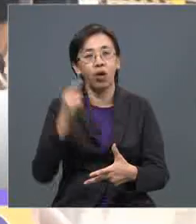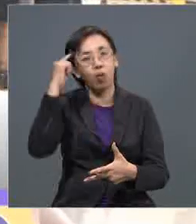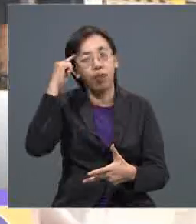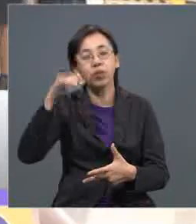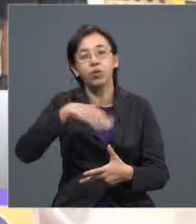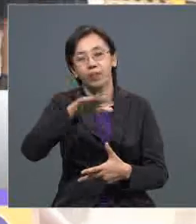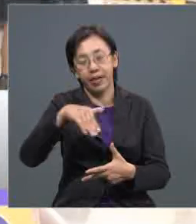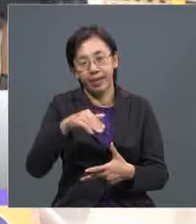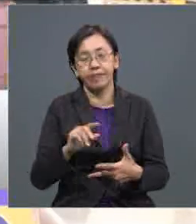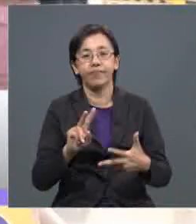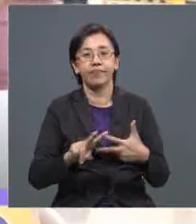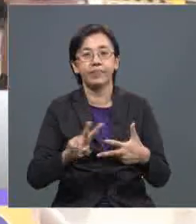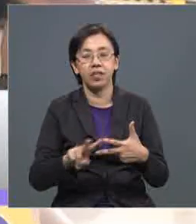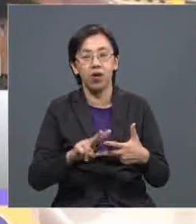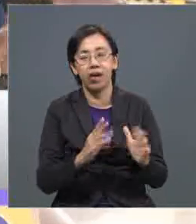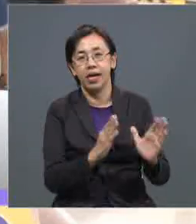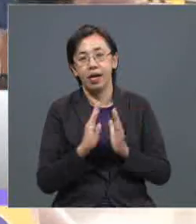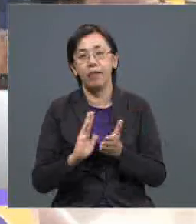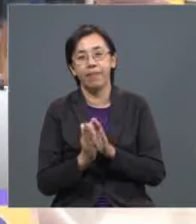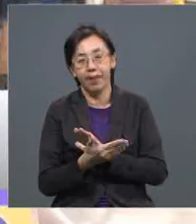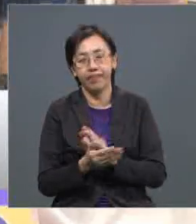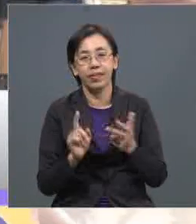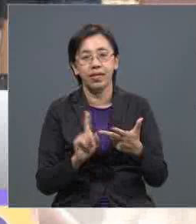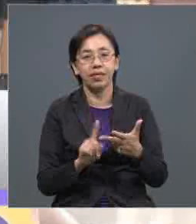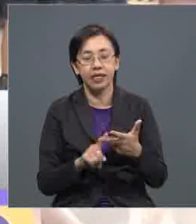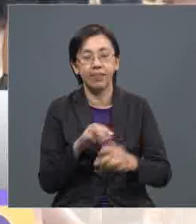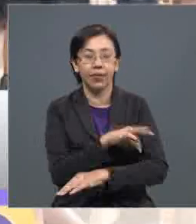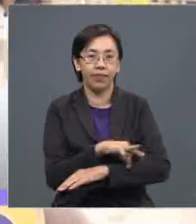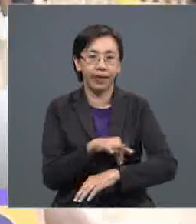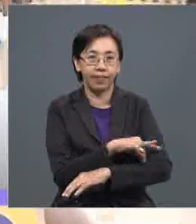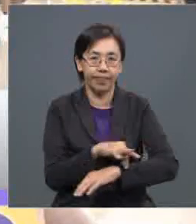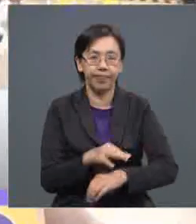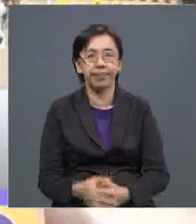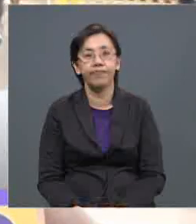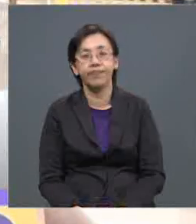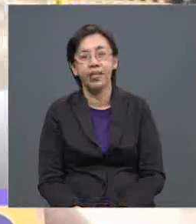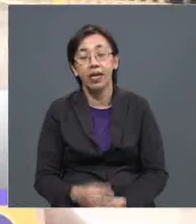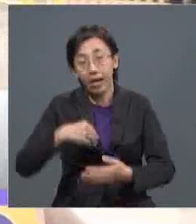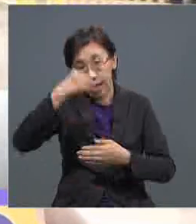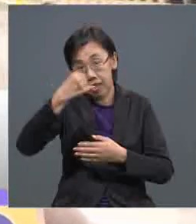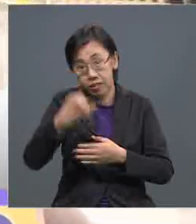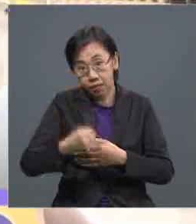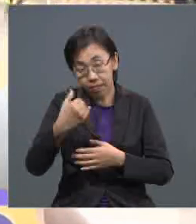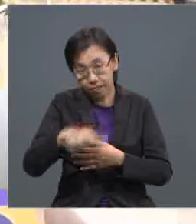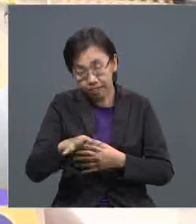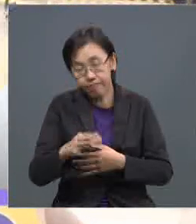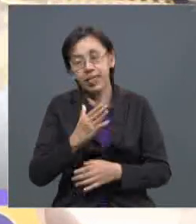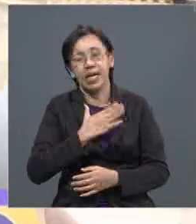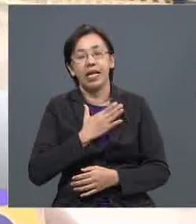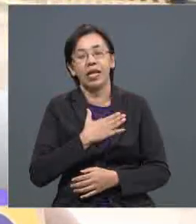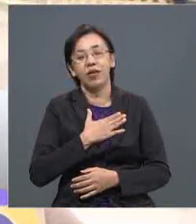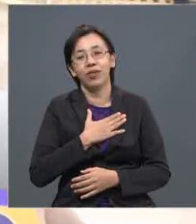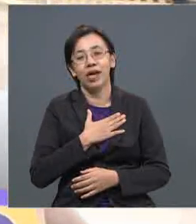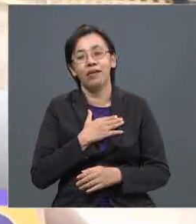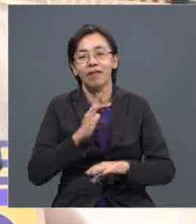ไปครับ2เป็นการปรับใช้และ3เป็นการออกแบบครับผมเมื่อเราเรียนจบแล้วเราก็สามารถเอาส